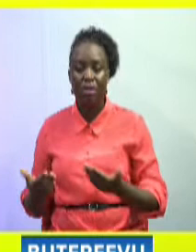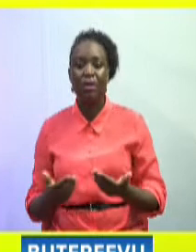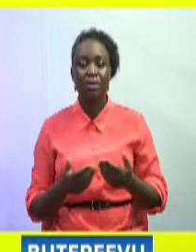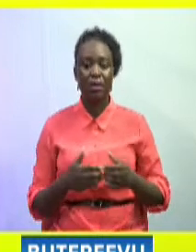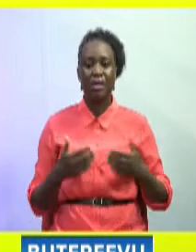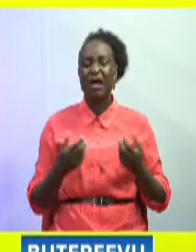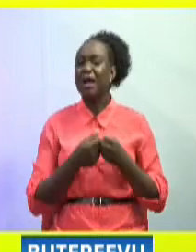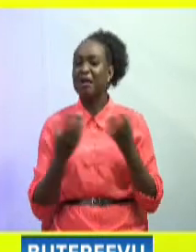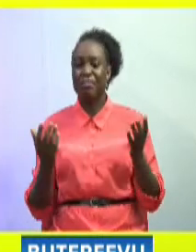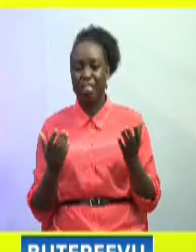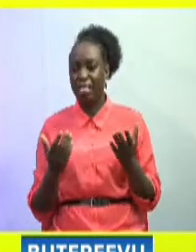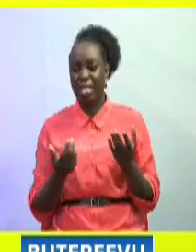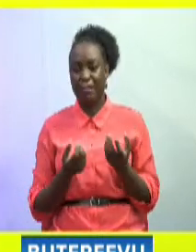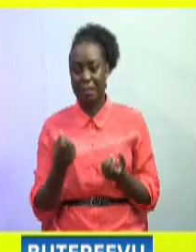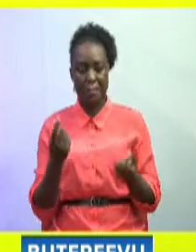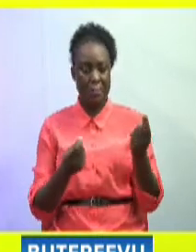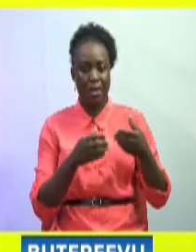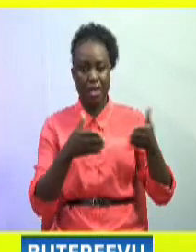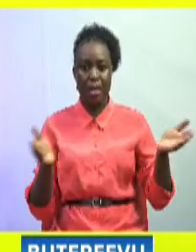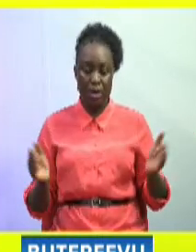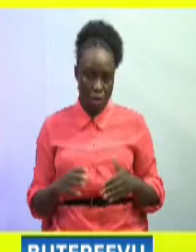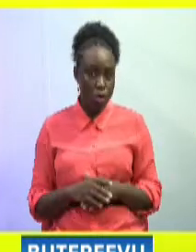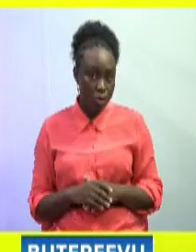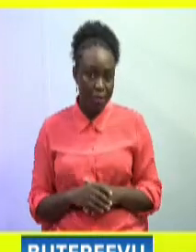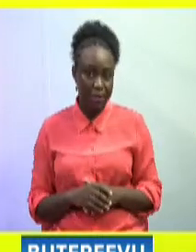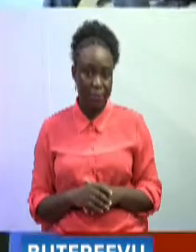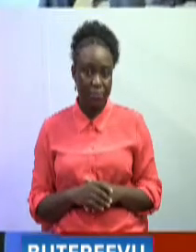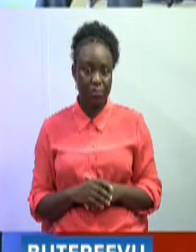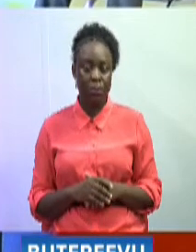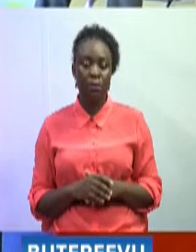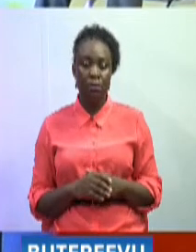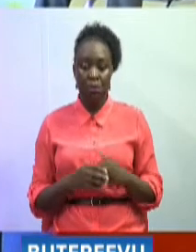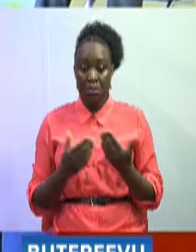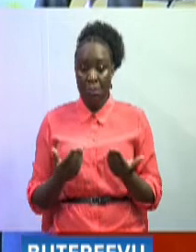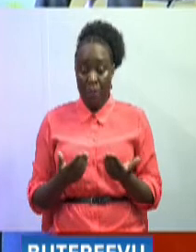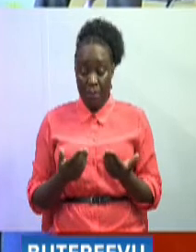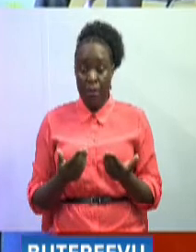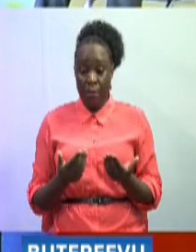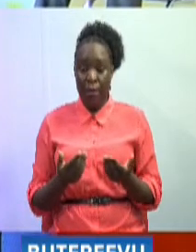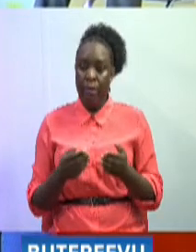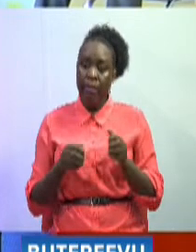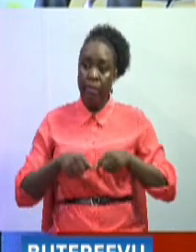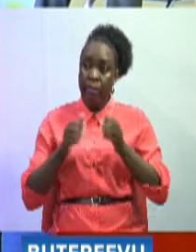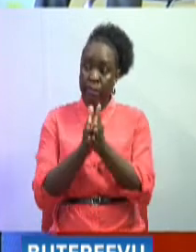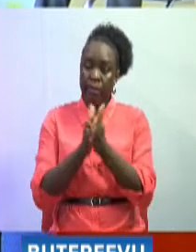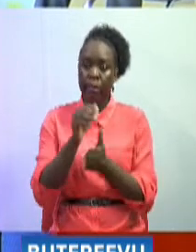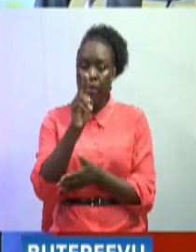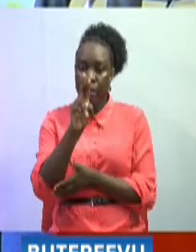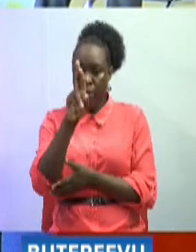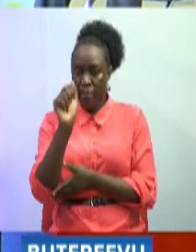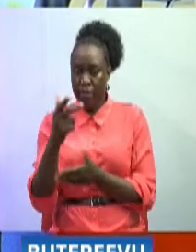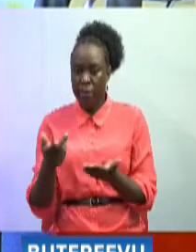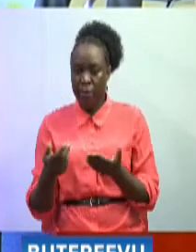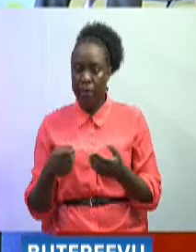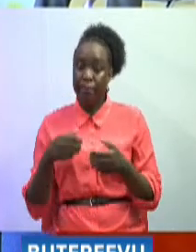many other things that have been impacted by the COVID-19 lockdown. Okusinziira ku bifulumiziddwa abakulu, ekitongole ekiwala kikyalina